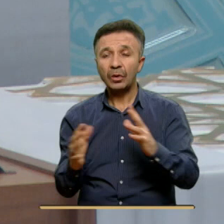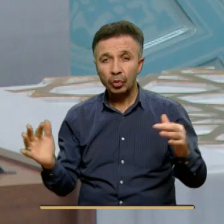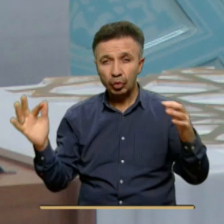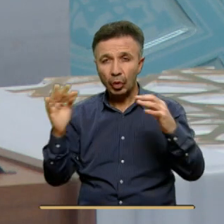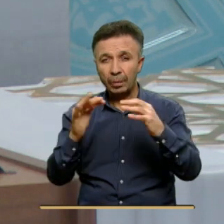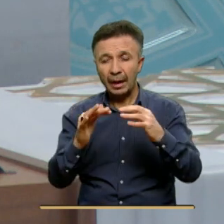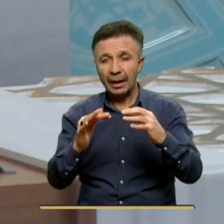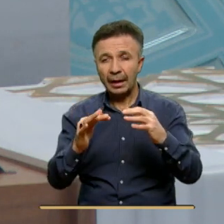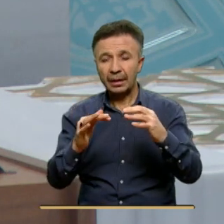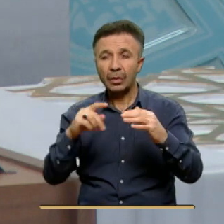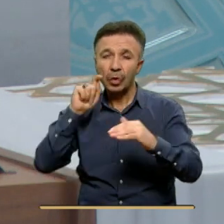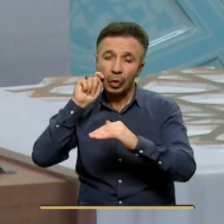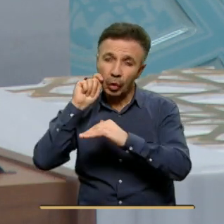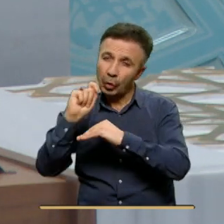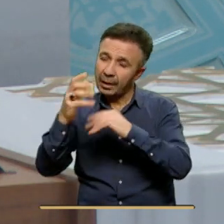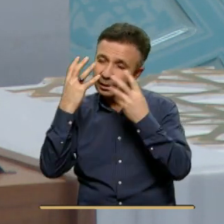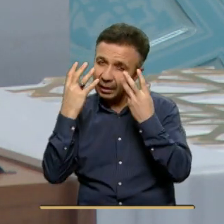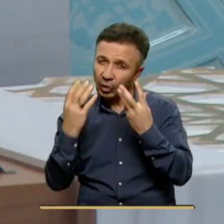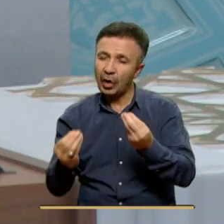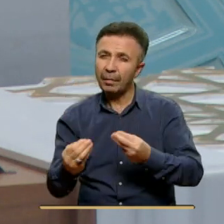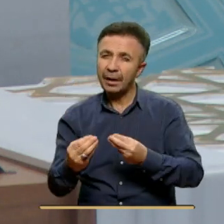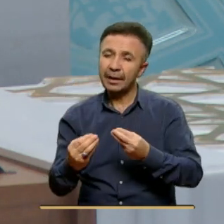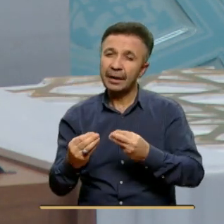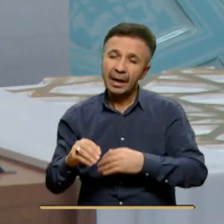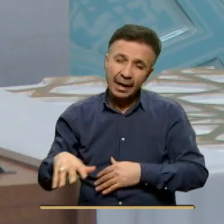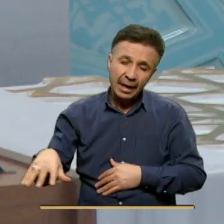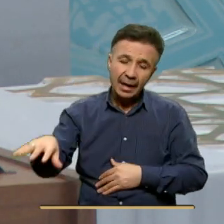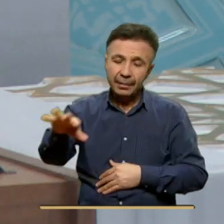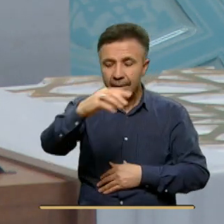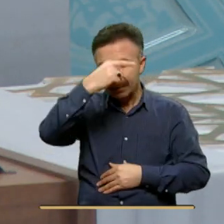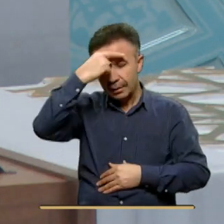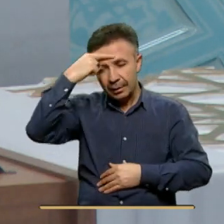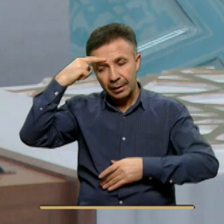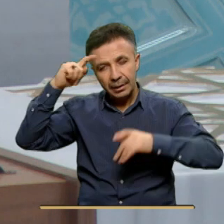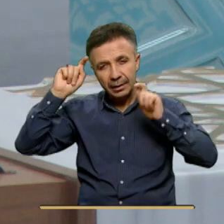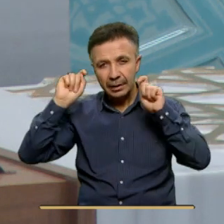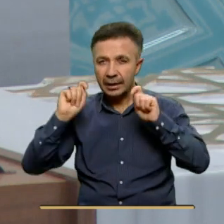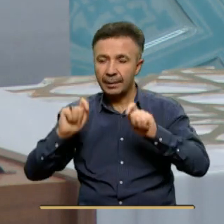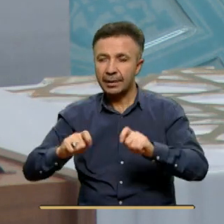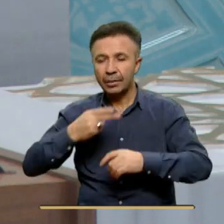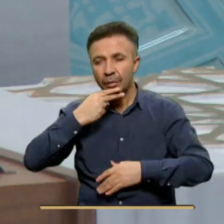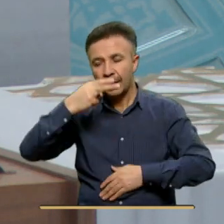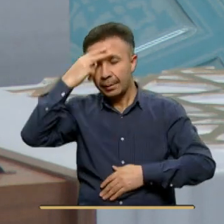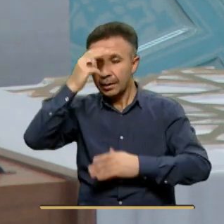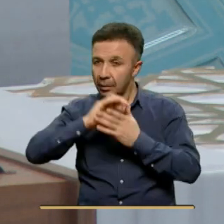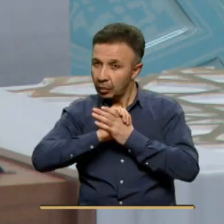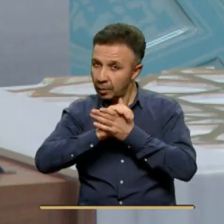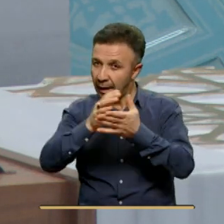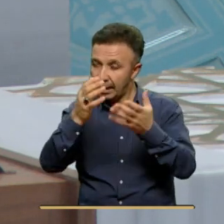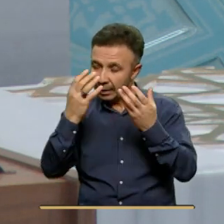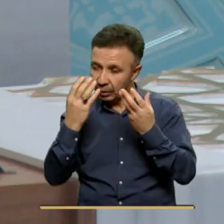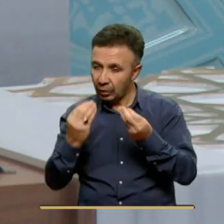olabilmeyi Rabbim hepinize ve hepimize nasip eylesin. Cumamız mübarek olsun